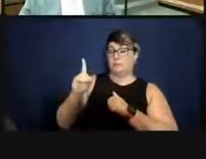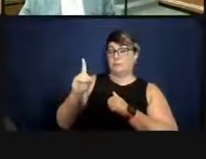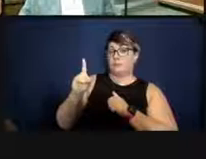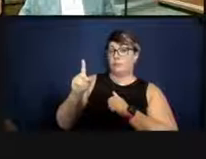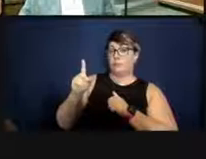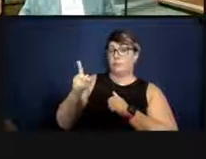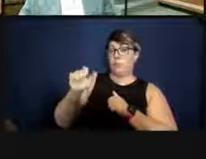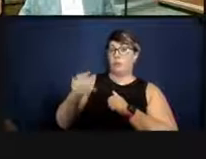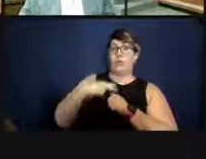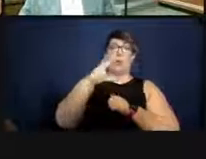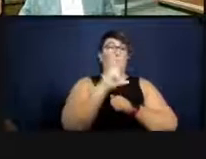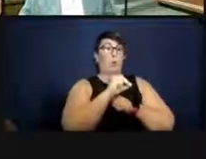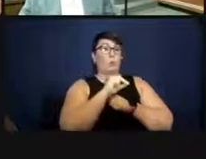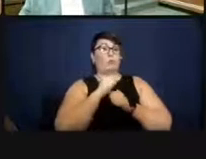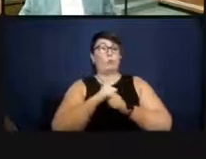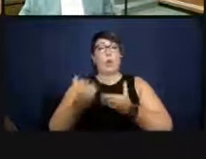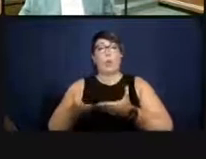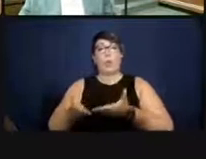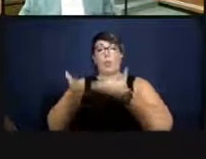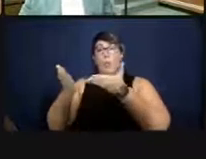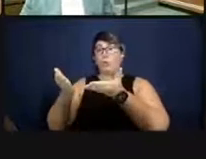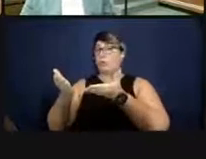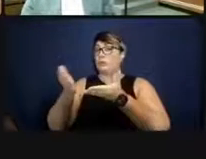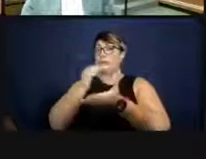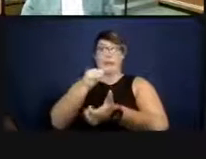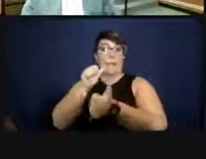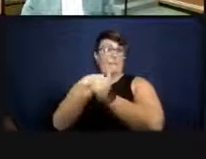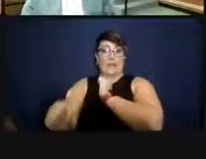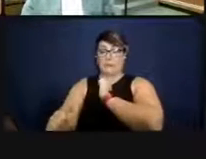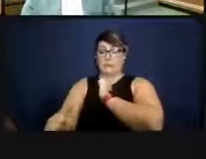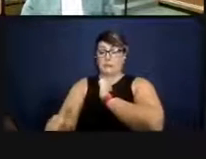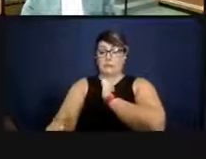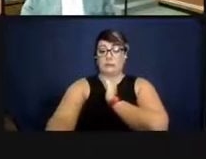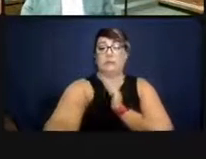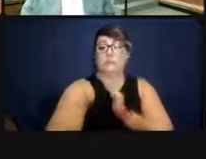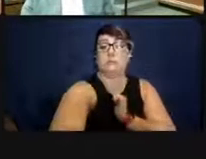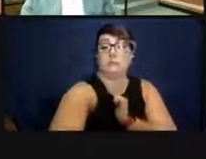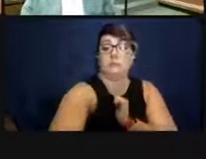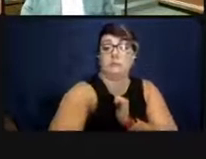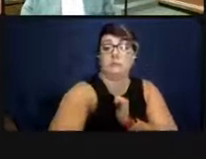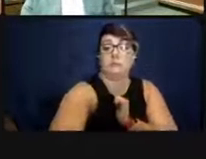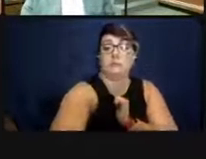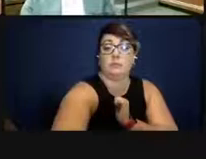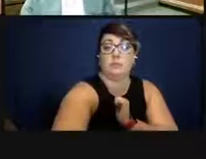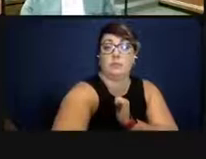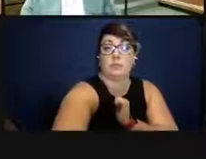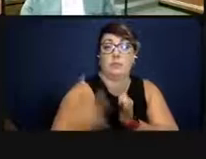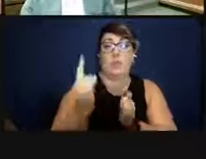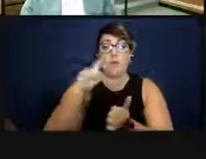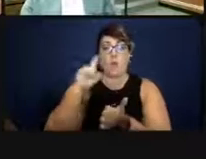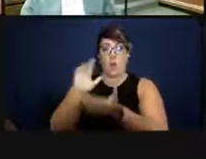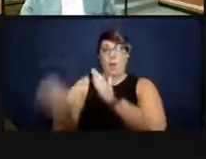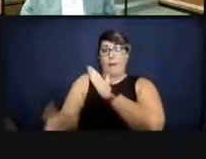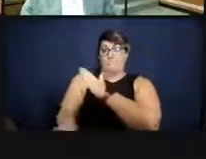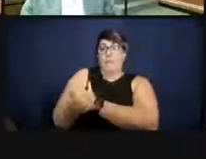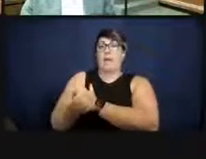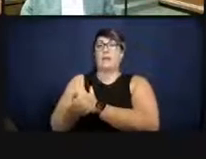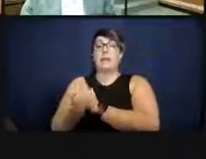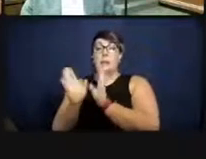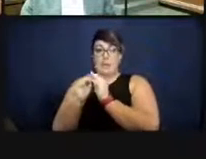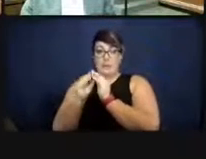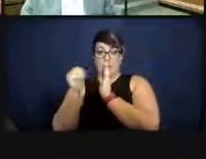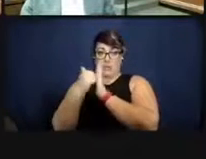دايان بورتر، كلا. إذن لا يمر هذا القرار لتعديل جدول الأعمال لهذه